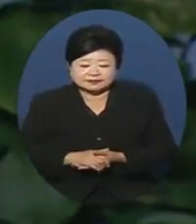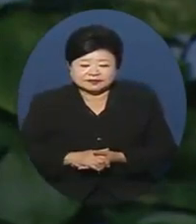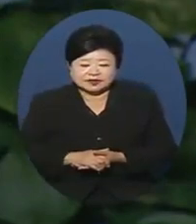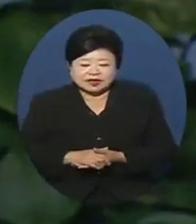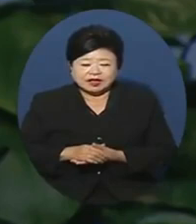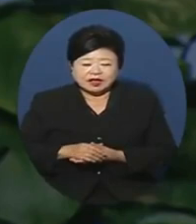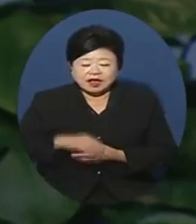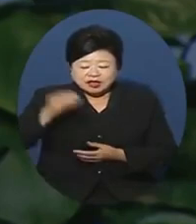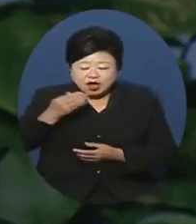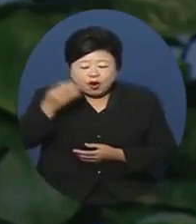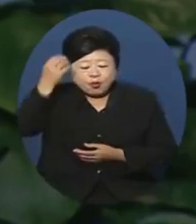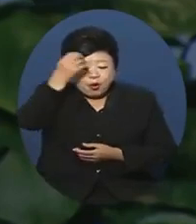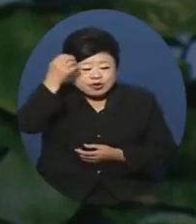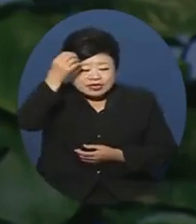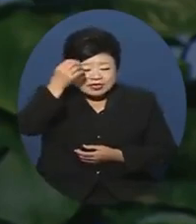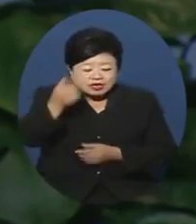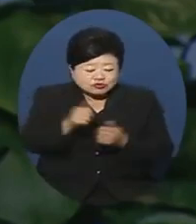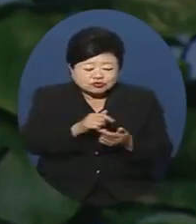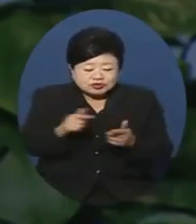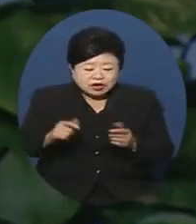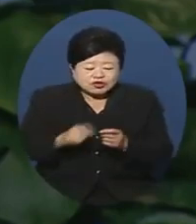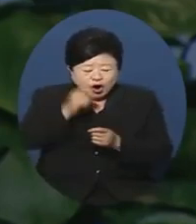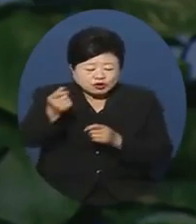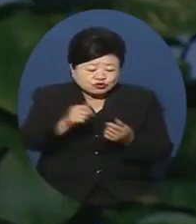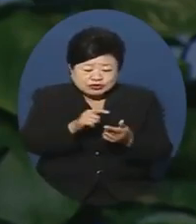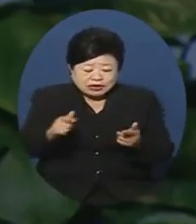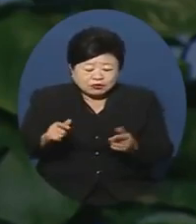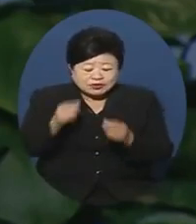영혼이 죽지 않고 살아서